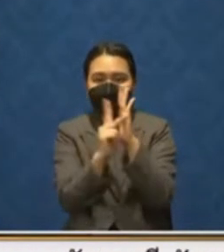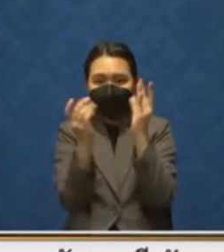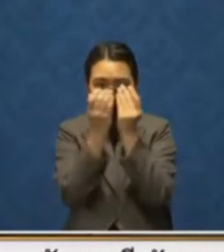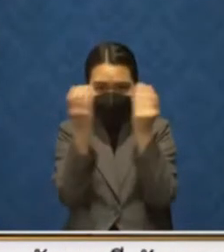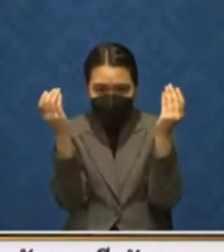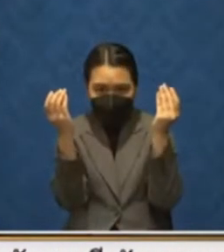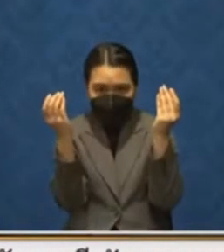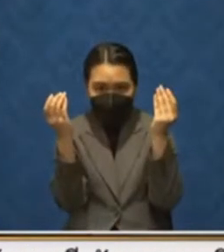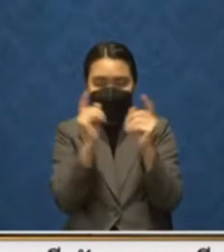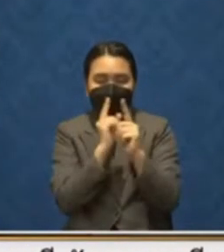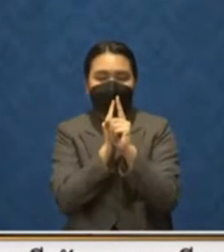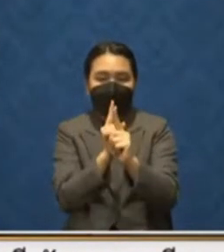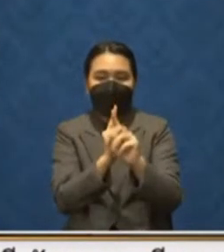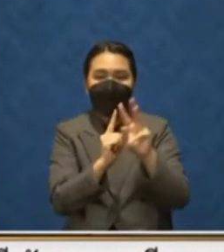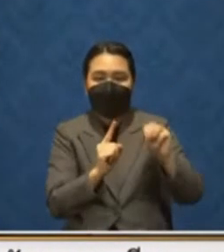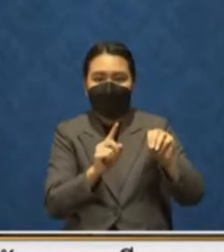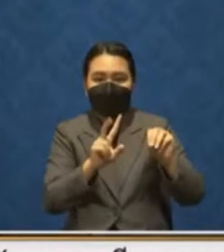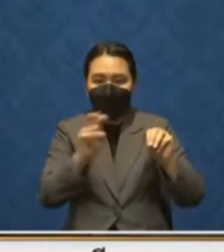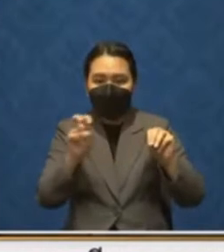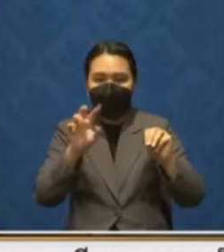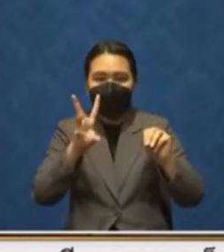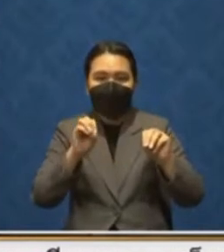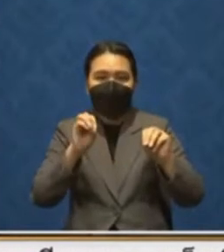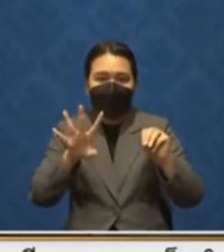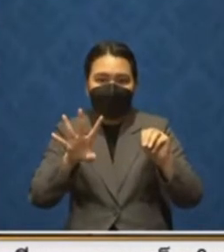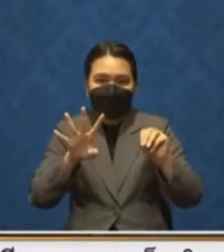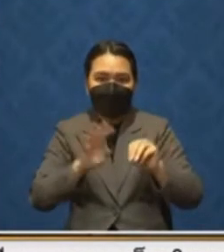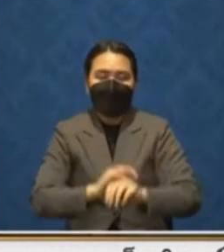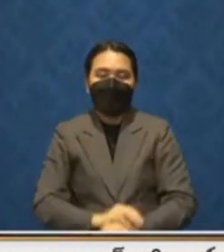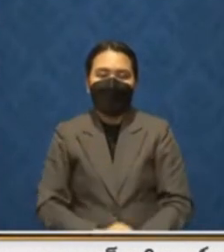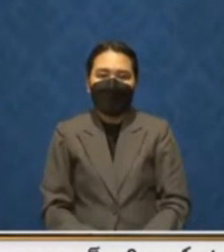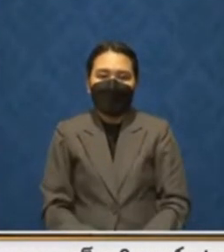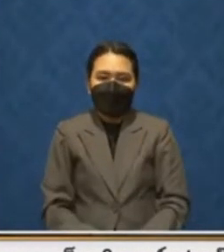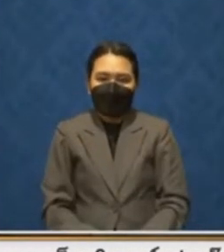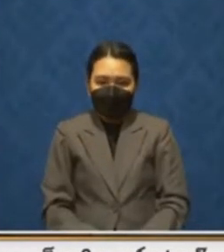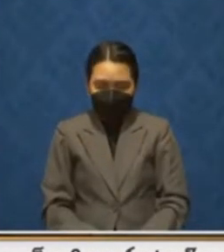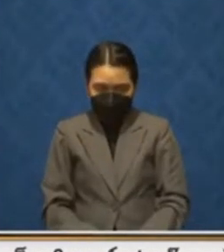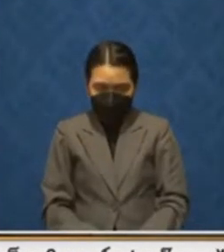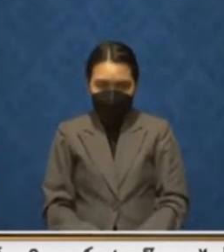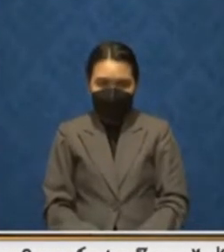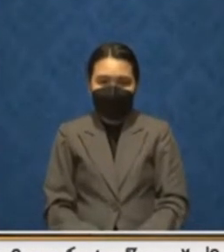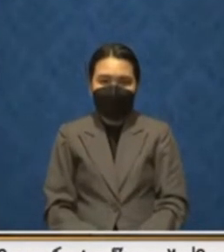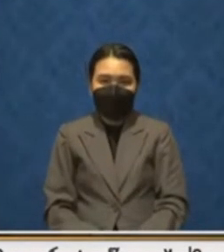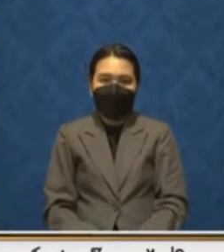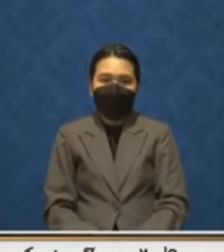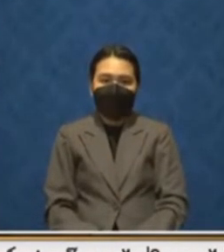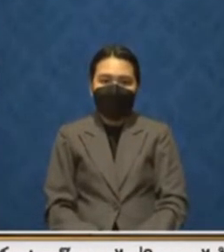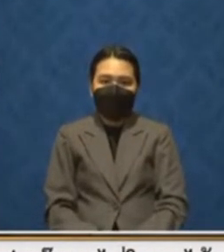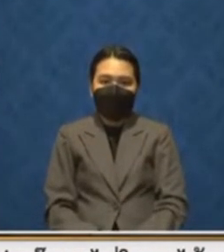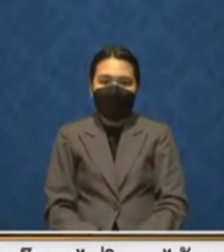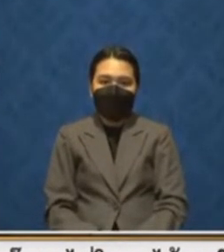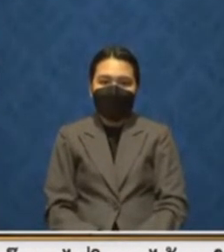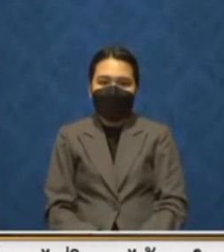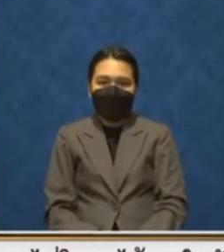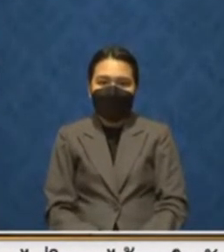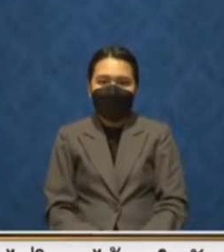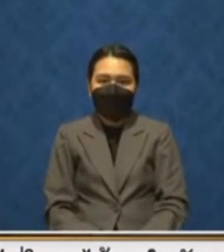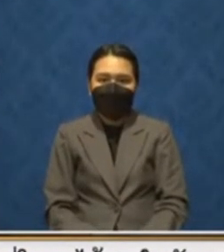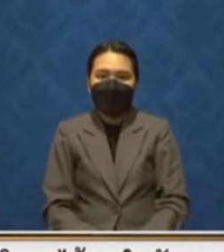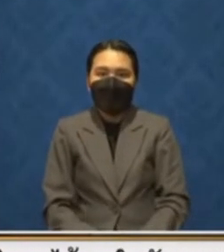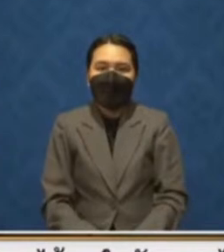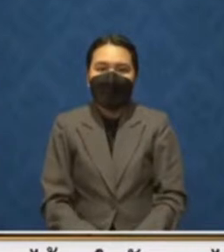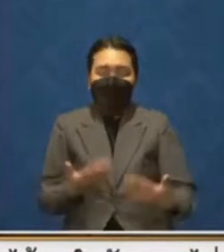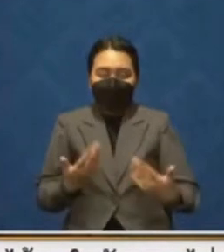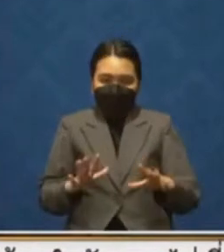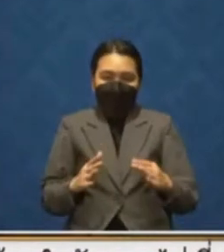ทำตามเรื่องหนูมาตรา 264นะครับอ่ะอะผ่านตรงนี้ไปครับก็วันนี้ยังไม่